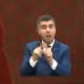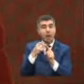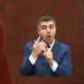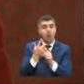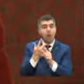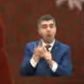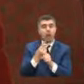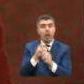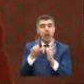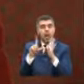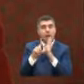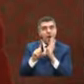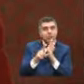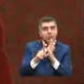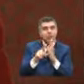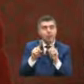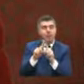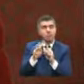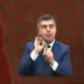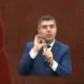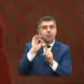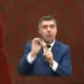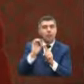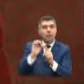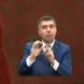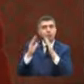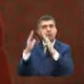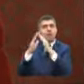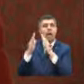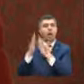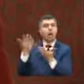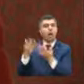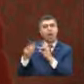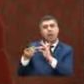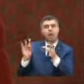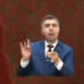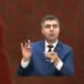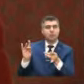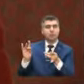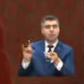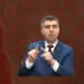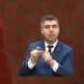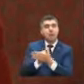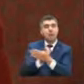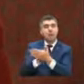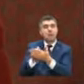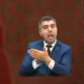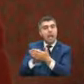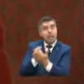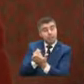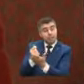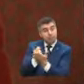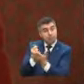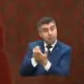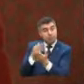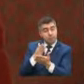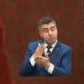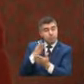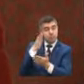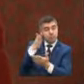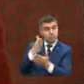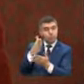الآداب من مقر السكنة ديالو، على أساس أنه تكون الامتحانات في البريزونسيال